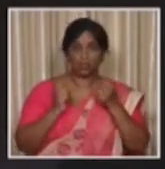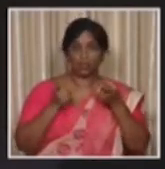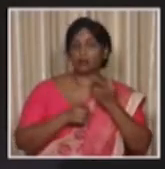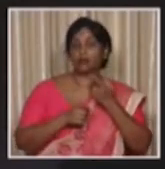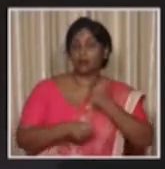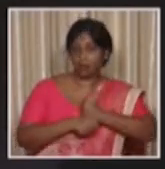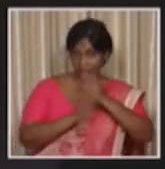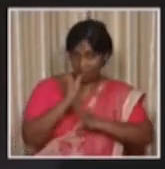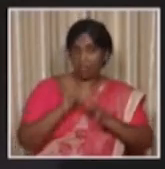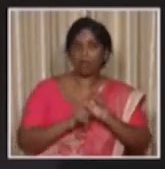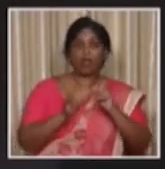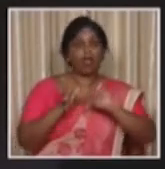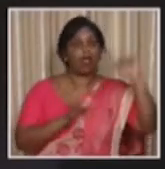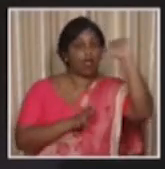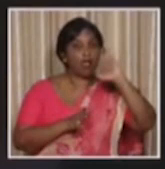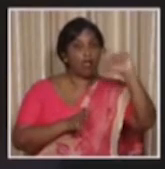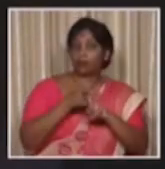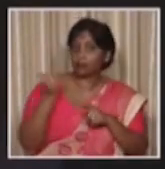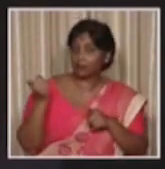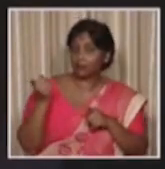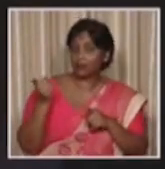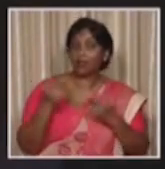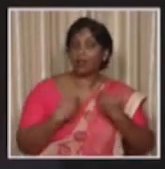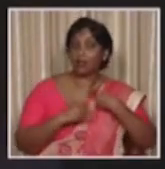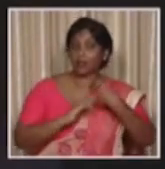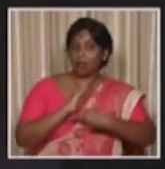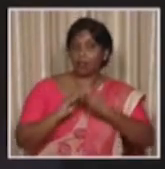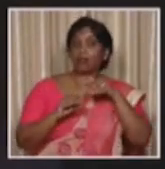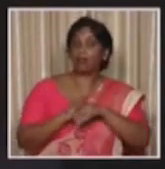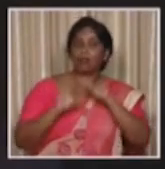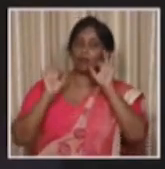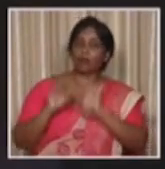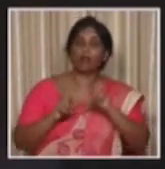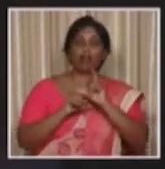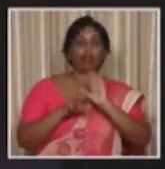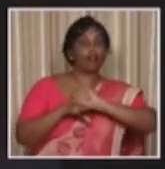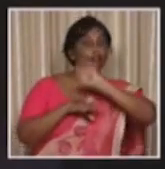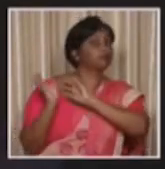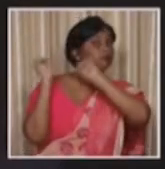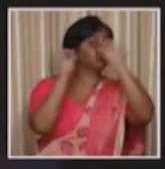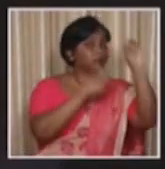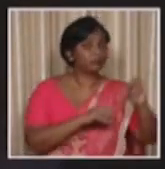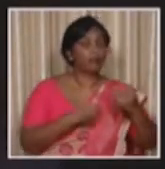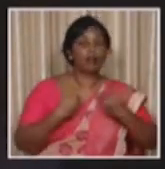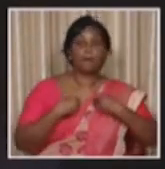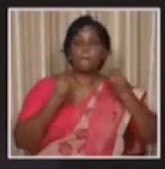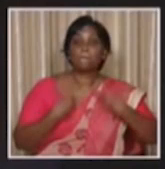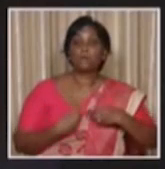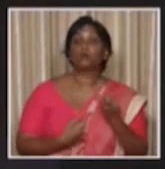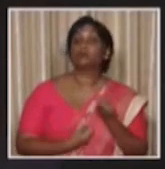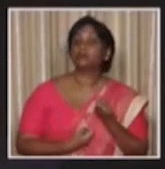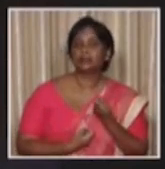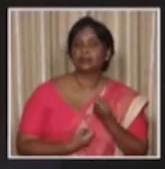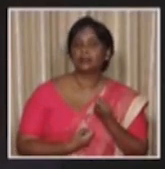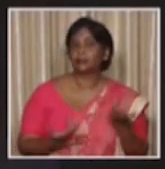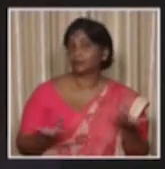රාජ්‍යමතුමනි ආසියානු තරඟාවලිය අපේ රටේ තියන්න නැතුව ඩුබායි වලට අරන් ගෙන ගිහිල්ලා තියලා අපිට පාඩු වෙච්ච ගාන කීයක්